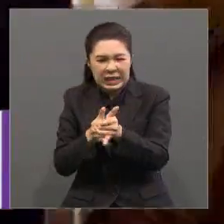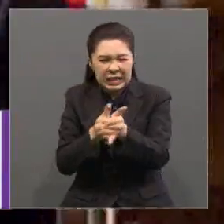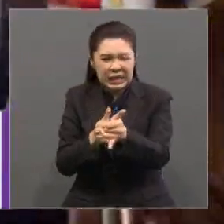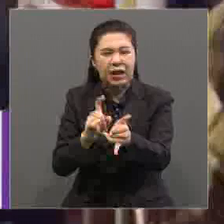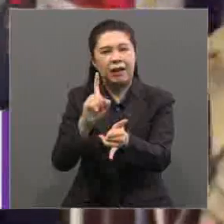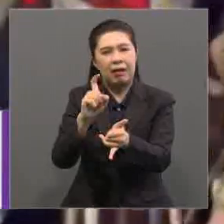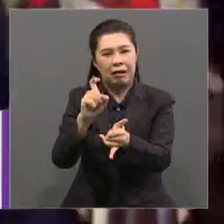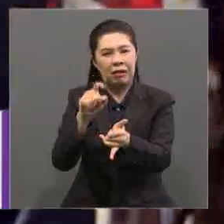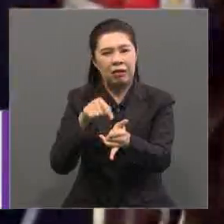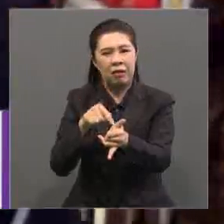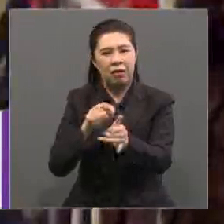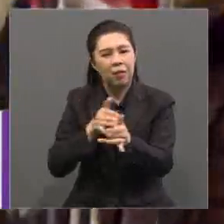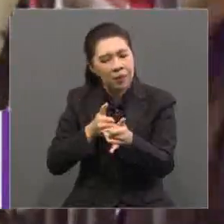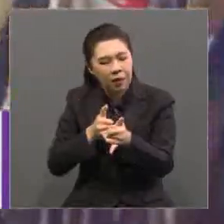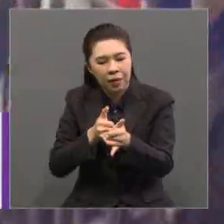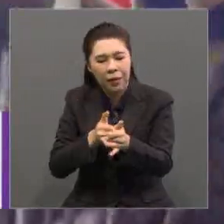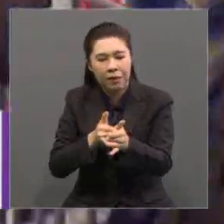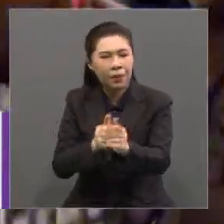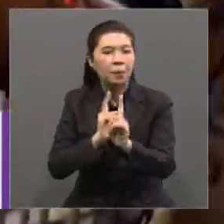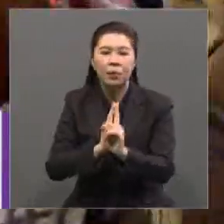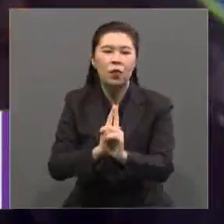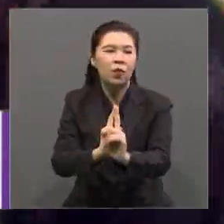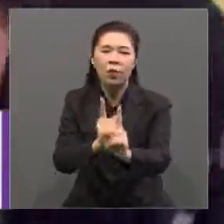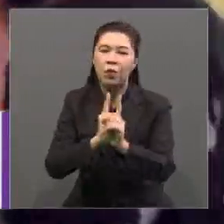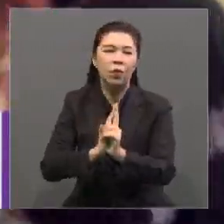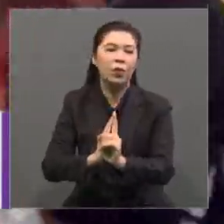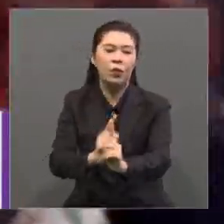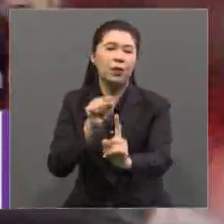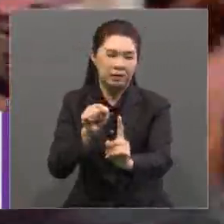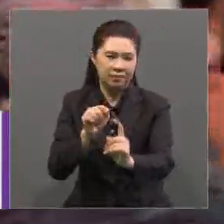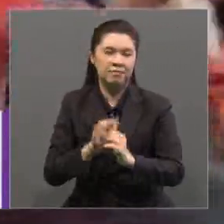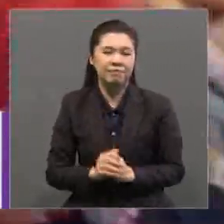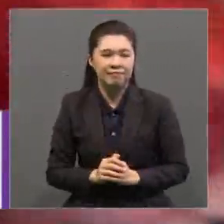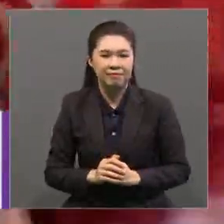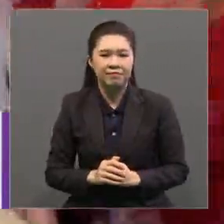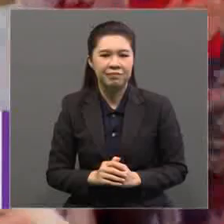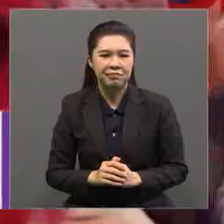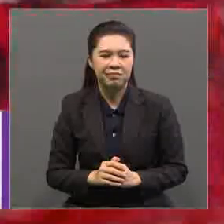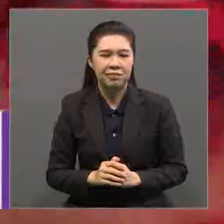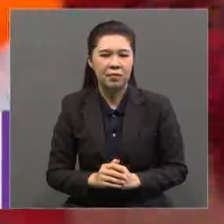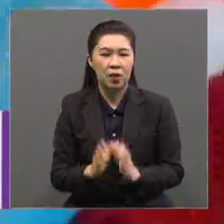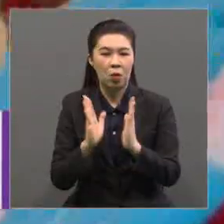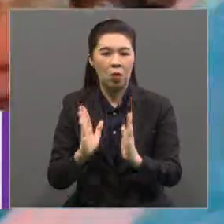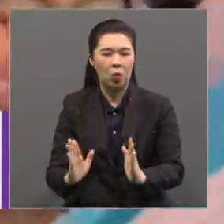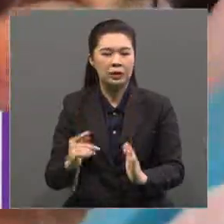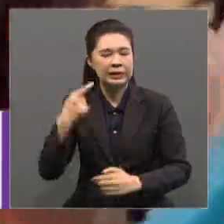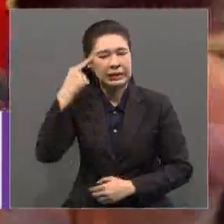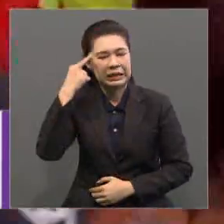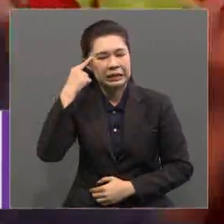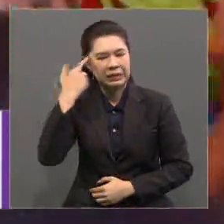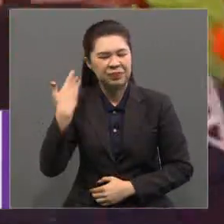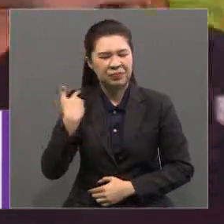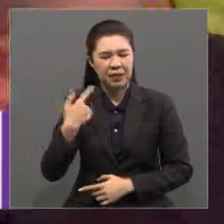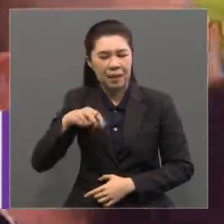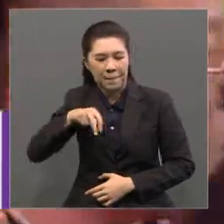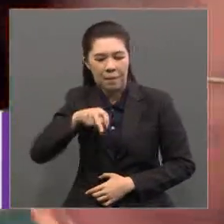ใช้วิธีไหลไปตามๆกันตรงนี้อันตรายและคิดเอาแล้วคุณผู้ชมคิดตามนะครับทำให้นักท่องเที่ยวบางคนเขาบอกว่าพอมันเนี่ยขยับ